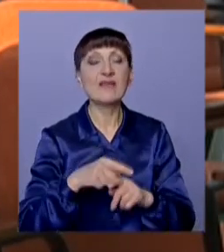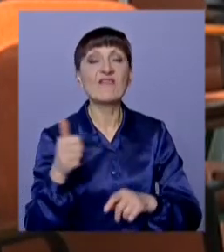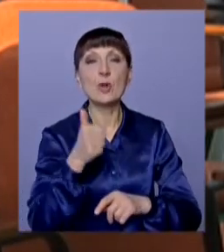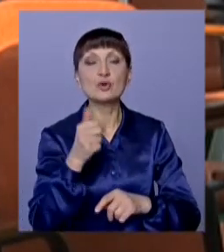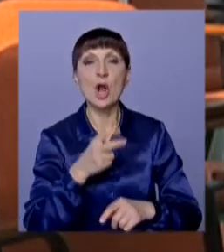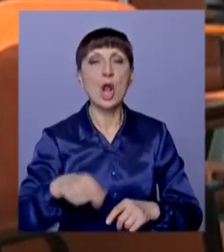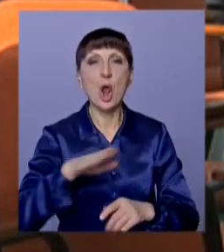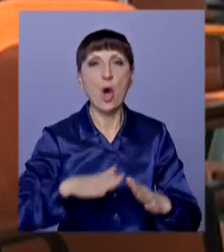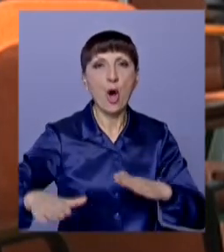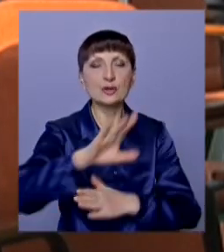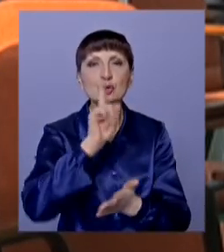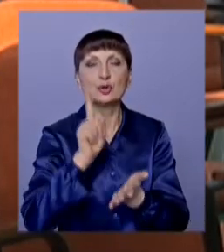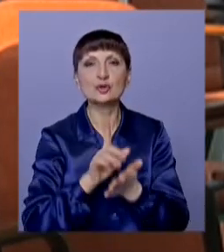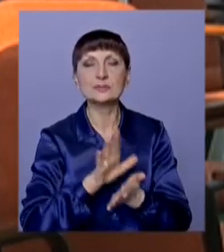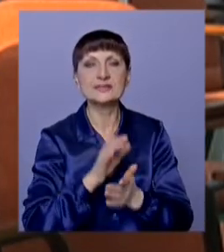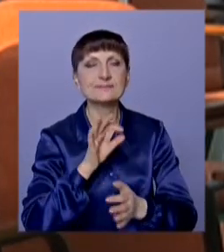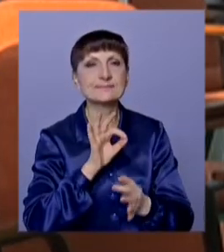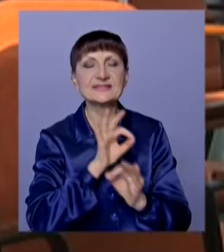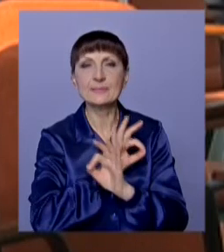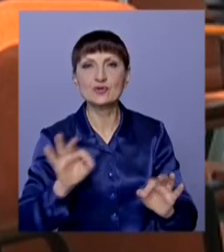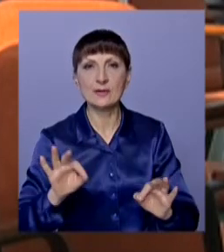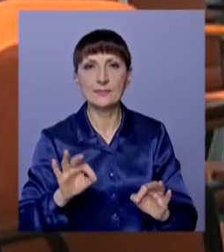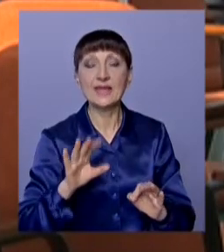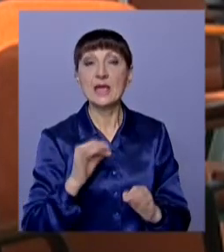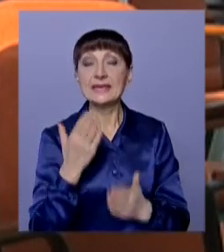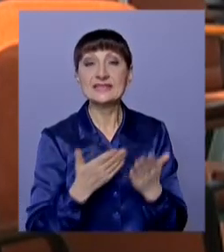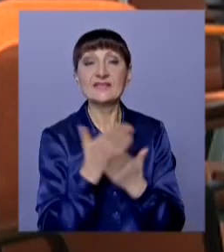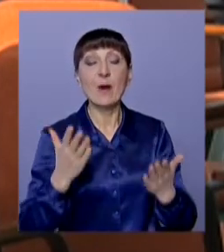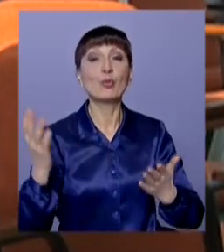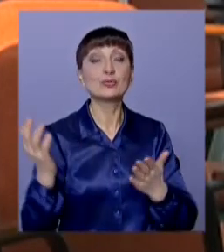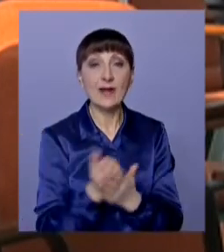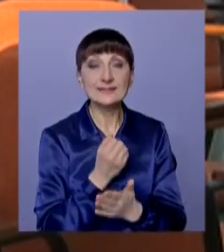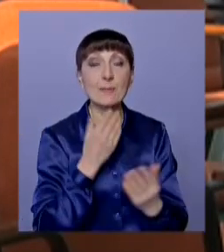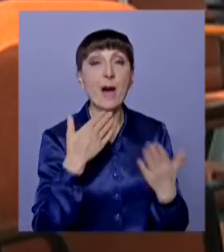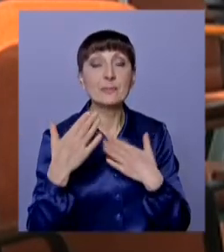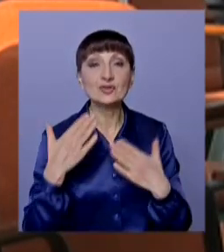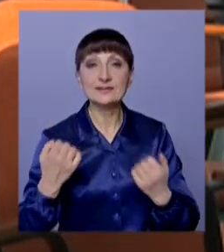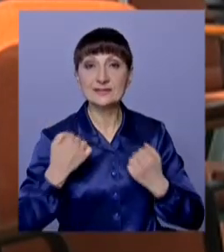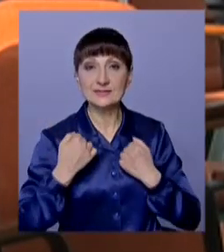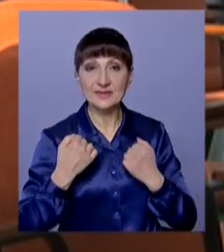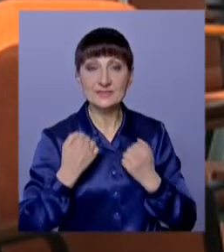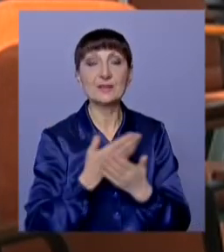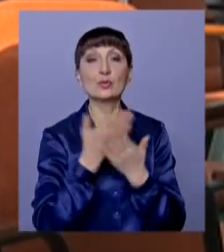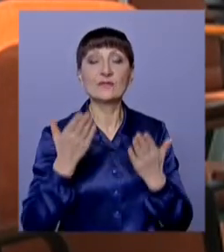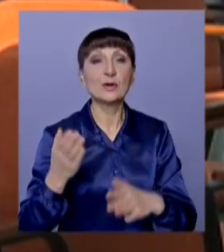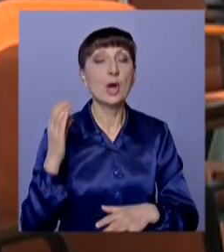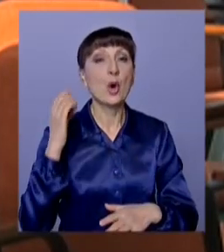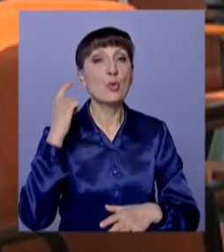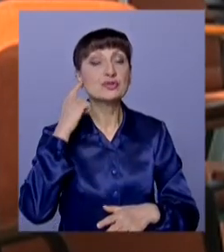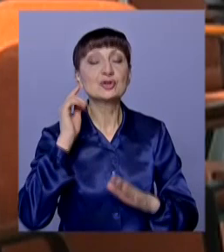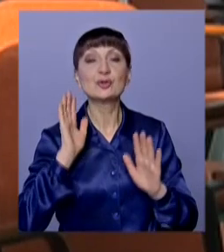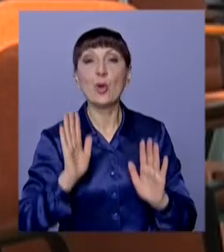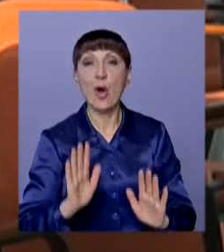очередь ледовая поверхность. И если вам удастся пообщаться со спортсменами, то вы услышите